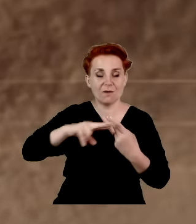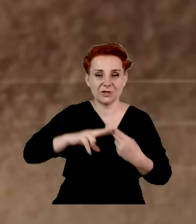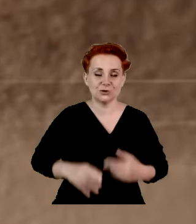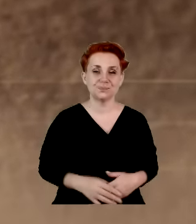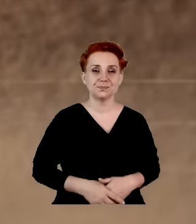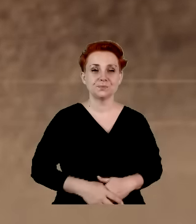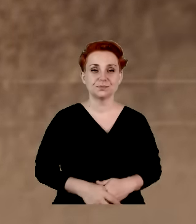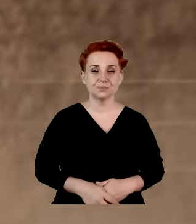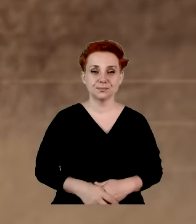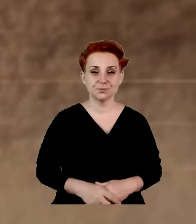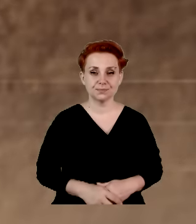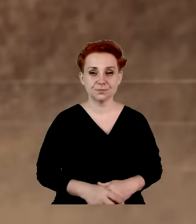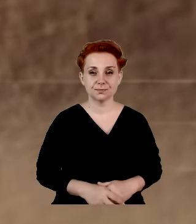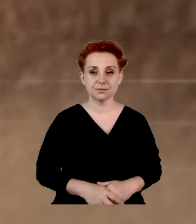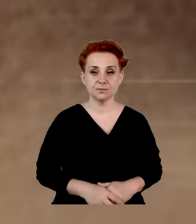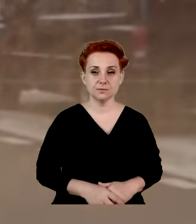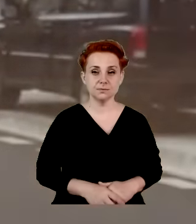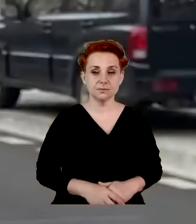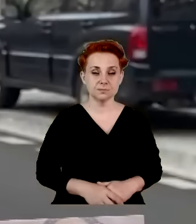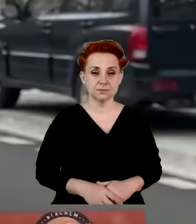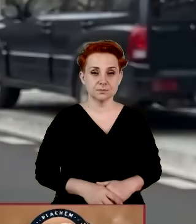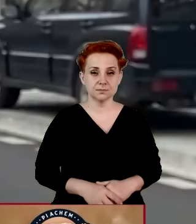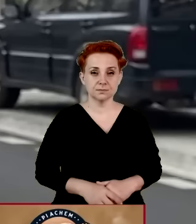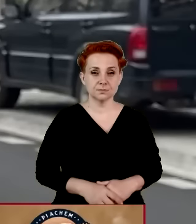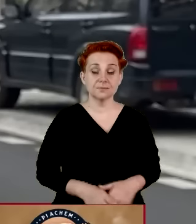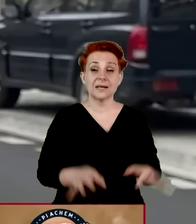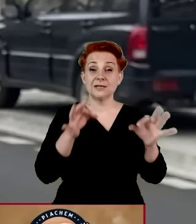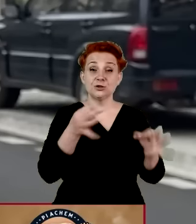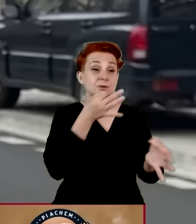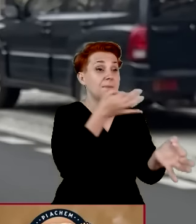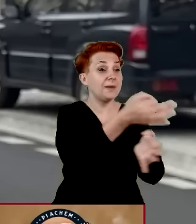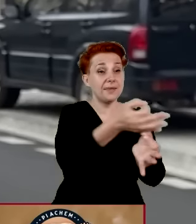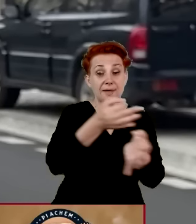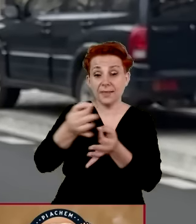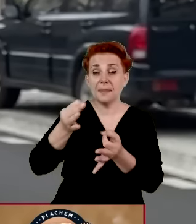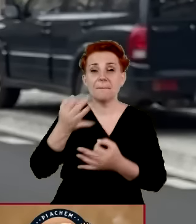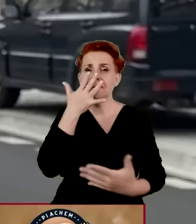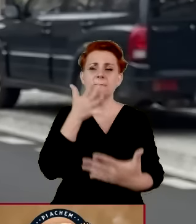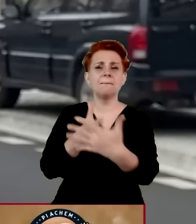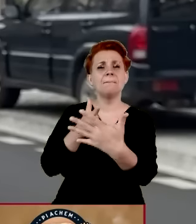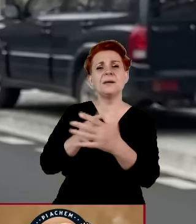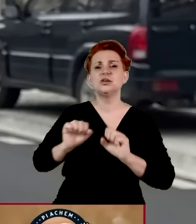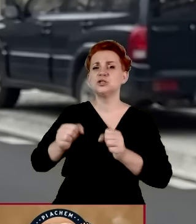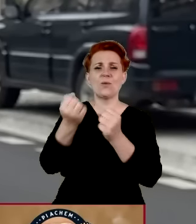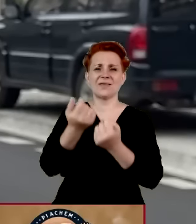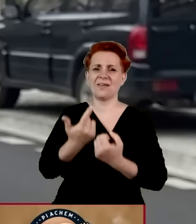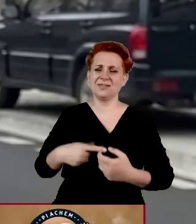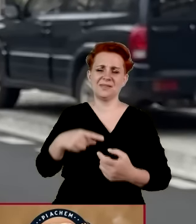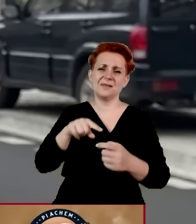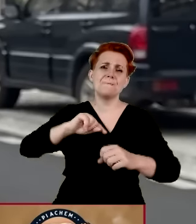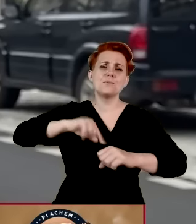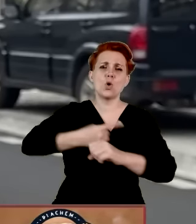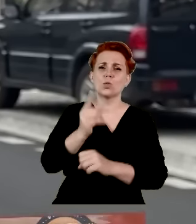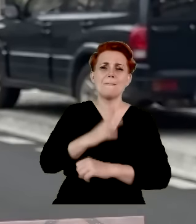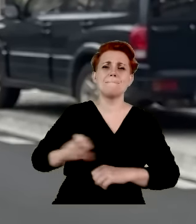oni doprowadzają? Pokazówki chcą zrobić, proszę pani, swoich nie spełniają, że tak powiem, tych obietnic. No jest straszna